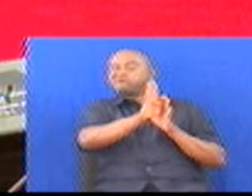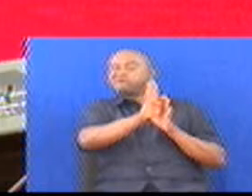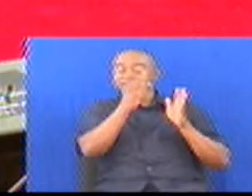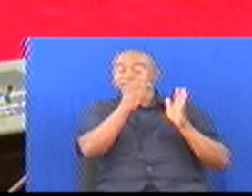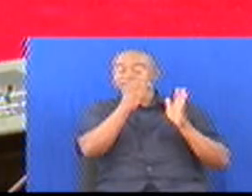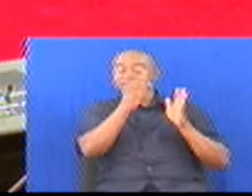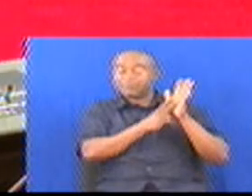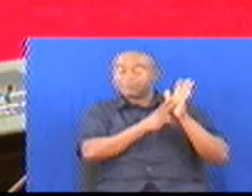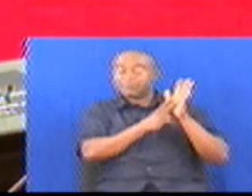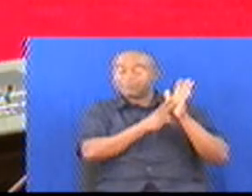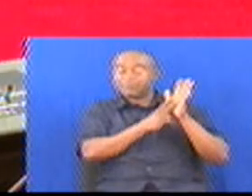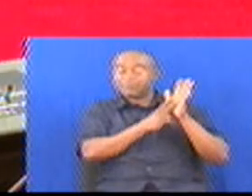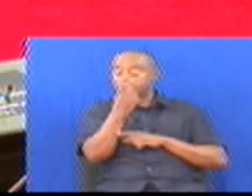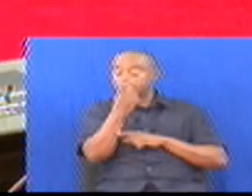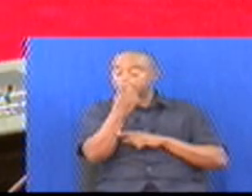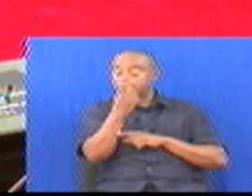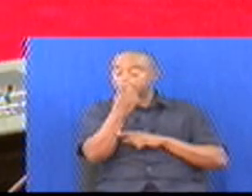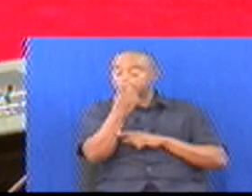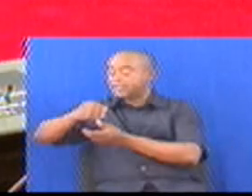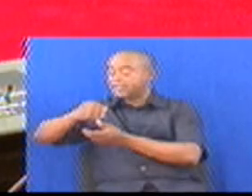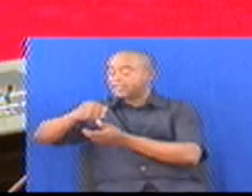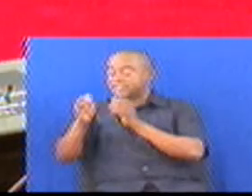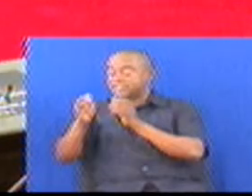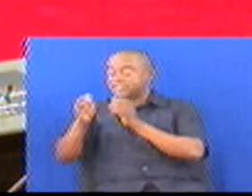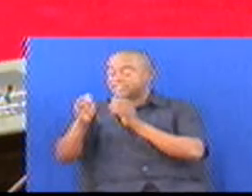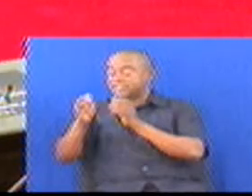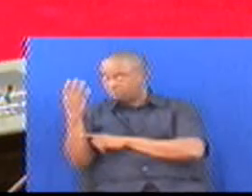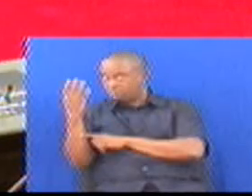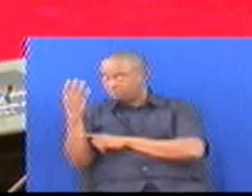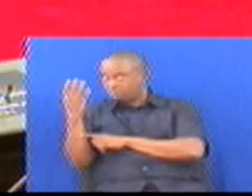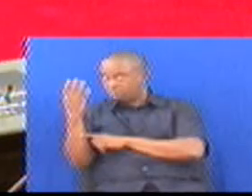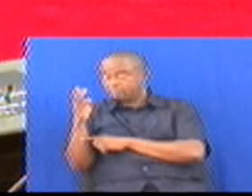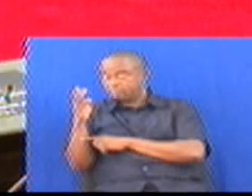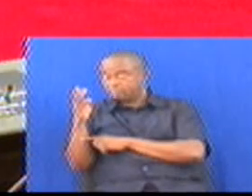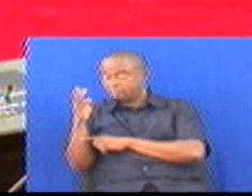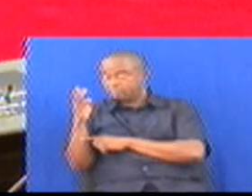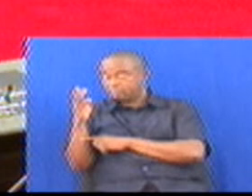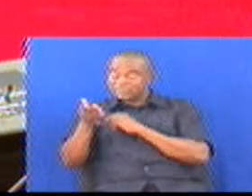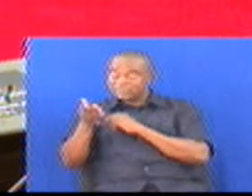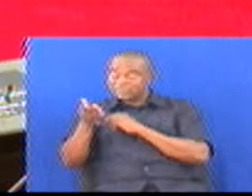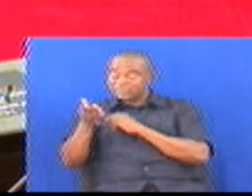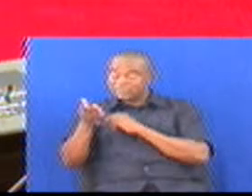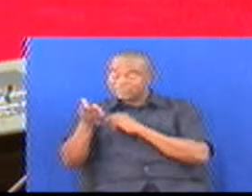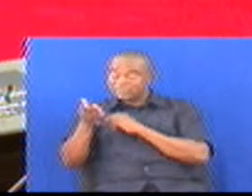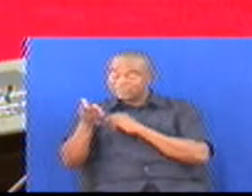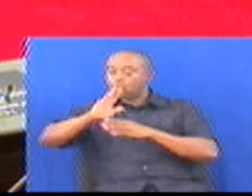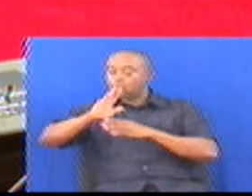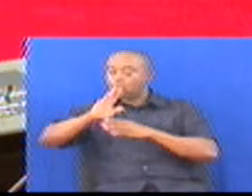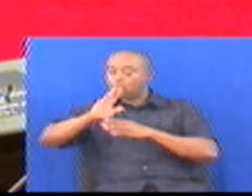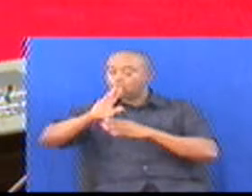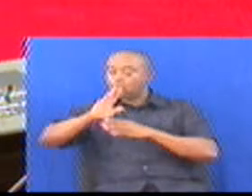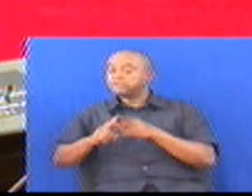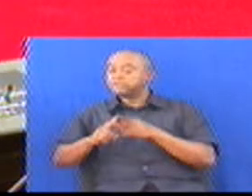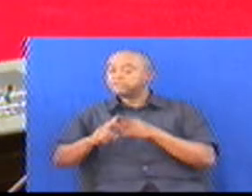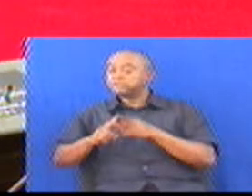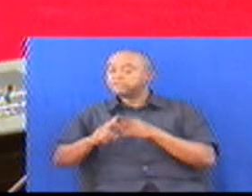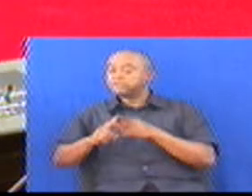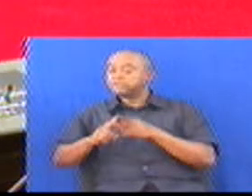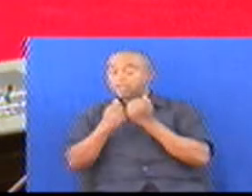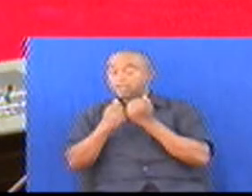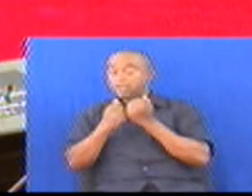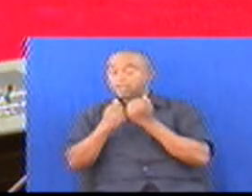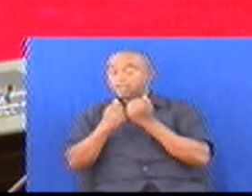70.1% na mijini 84%. Aidha, serikali imejenga na kukarabati miundombinu ya maji